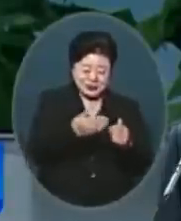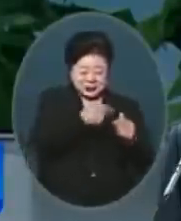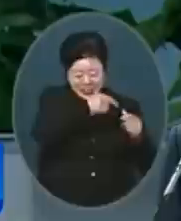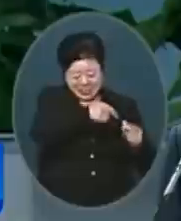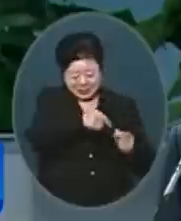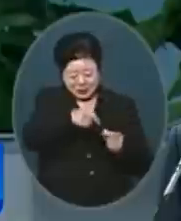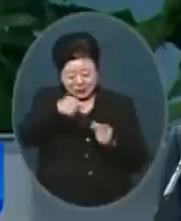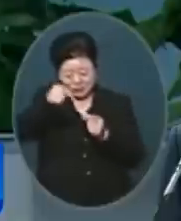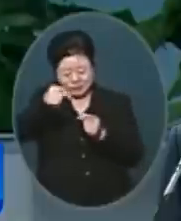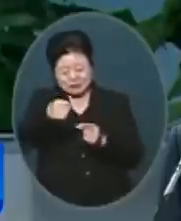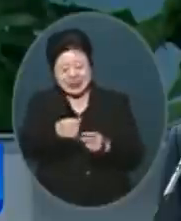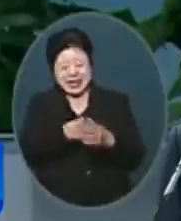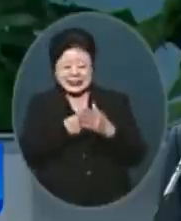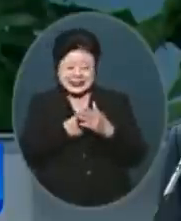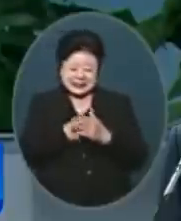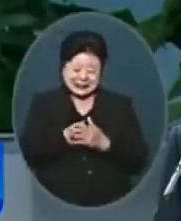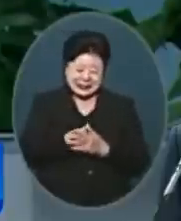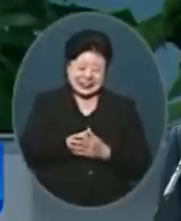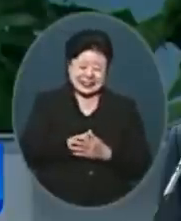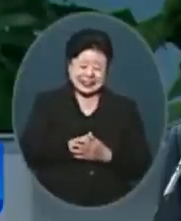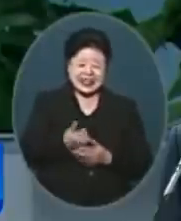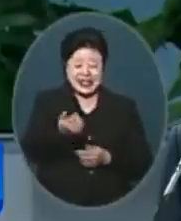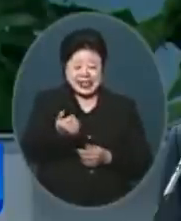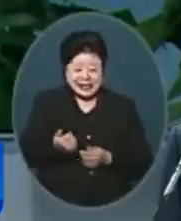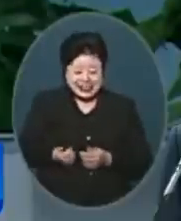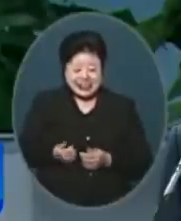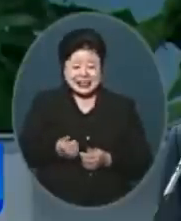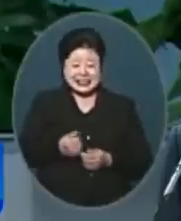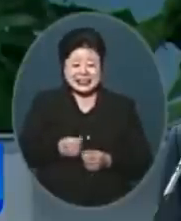우리를 주께서 구했으니